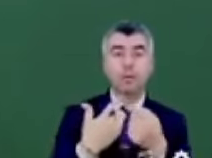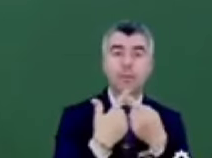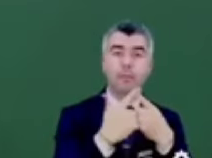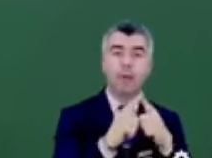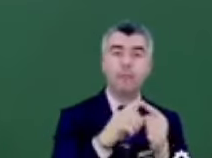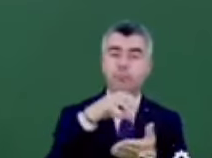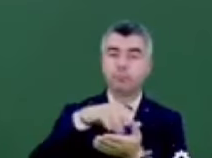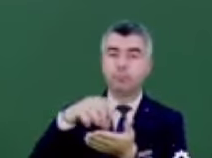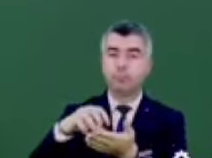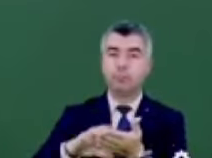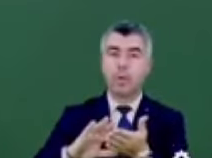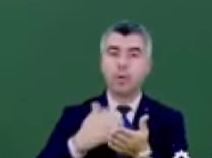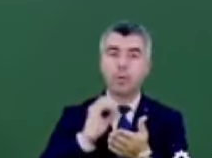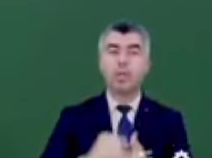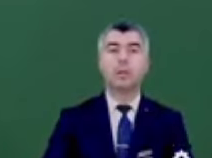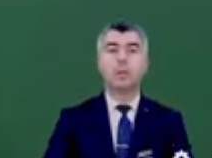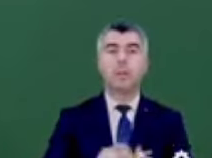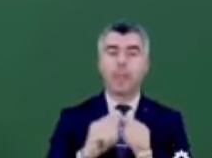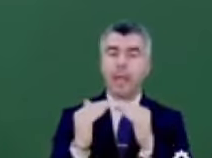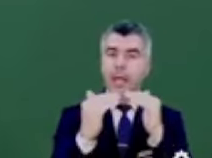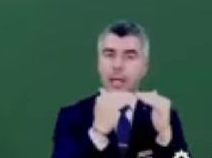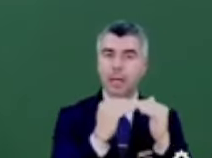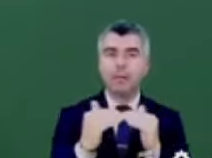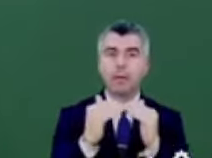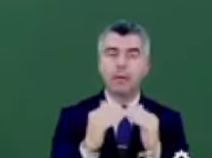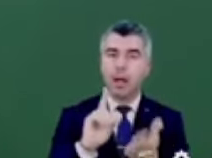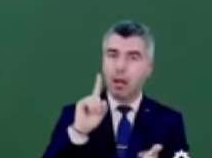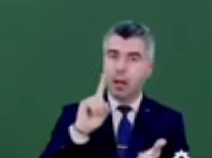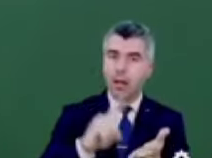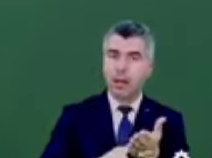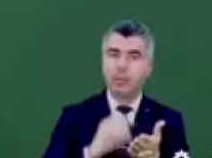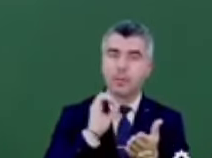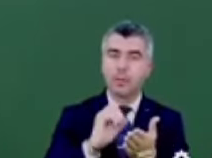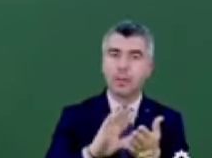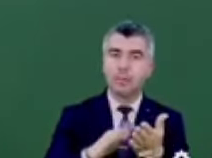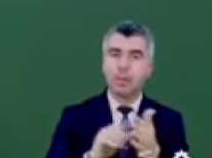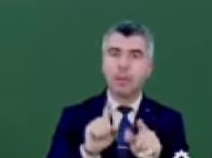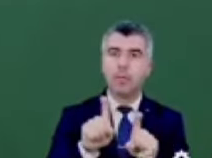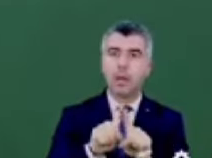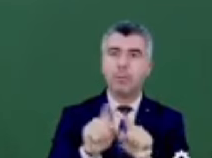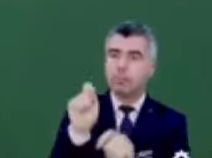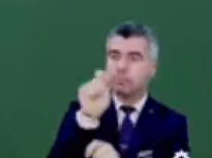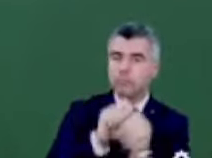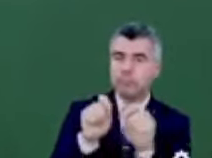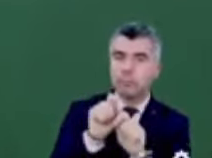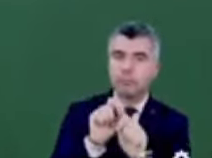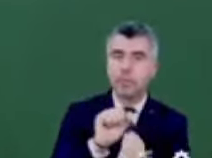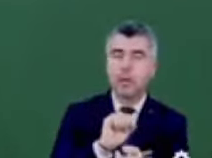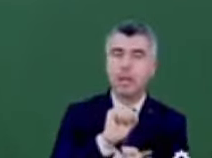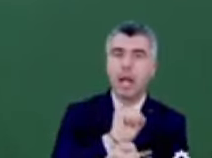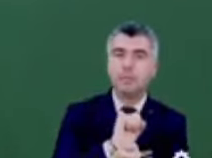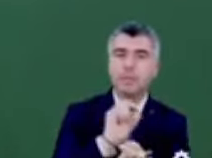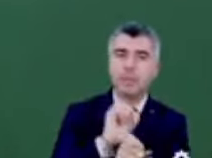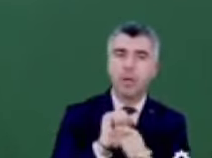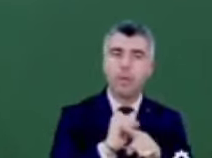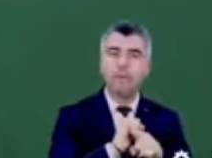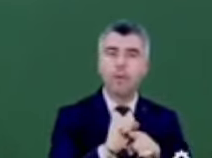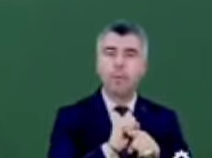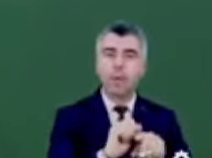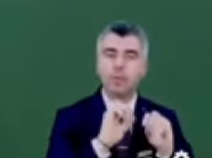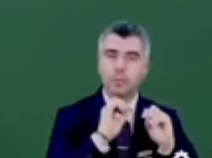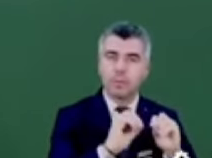والمؤسسات التي لها دور اساسي في تاهيل السجناء واعاده الادماج كمكتب